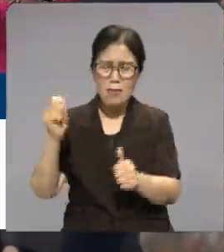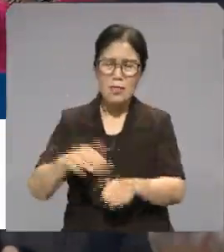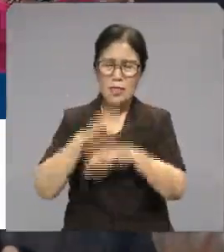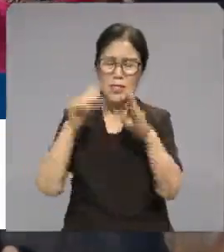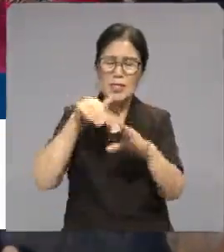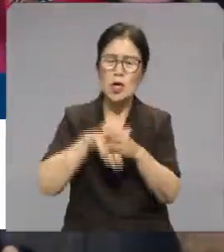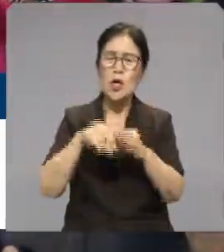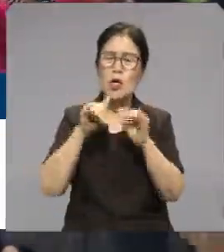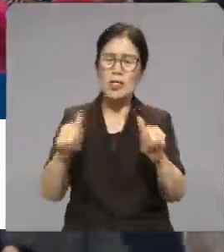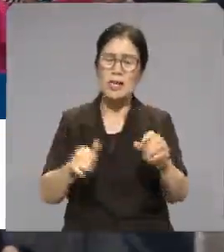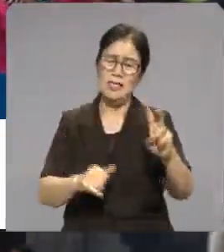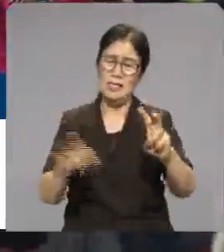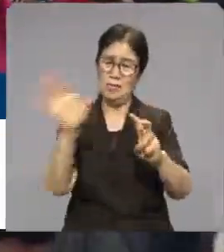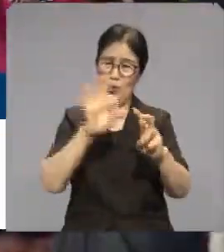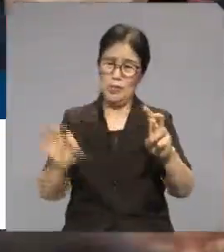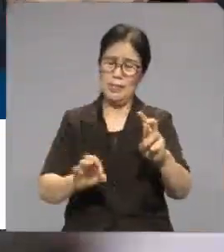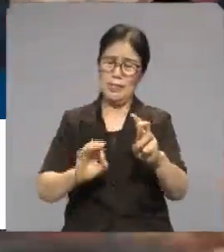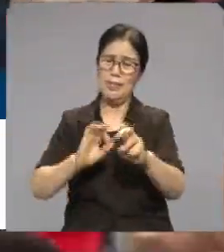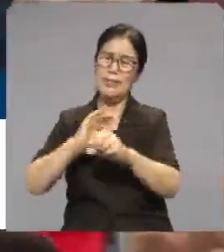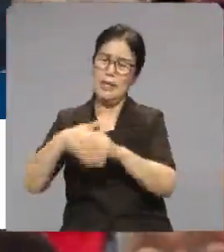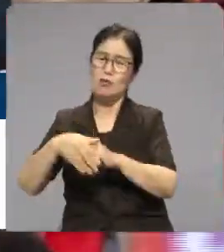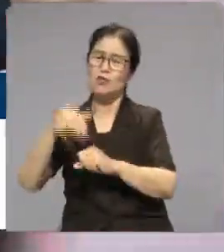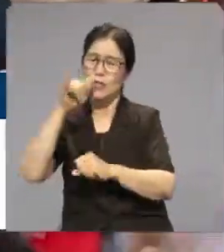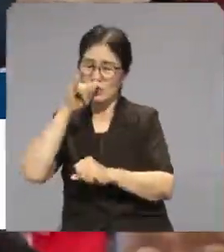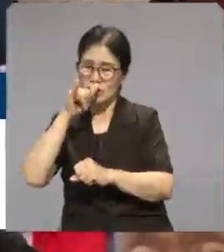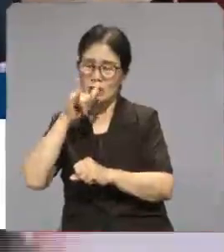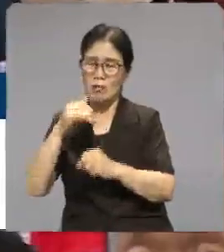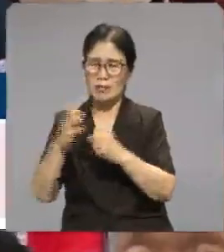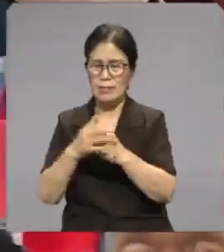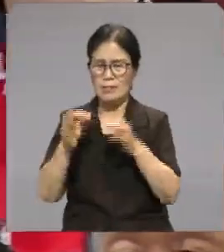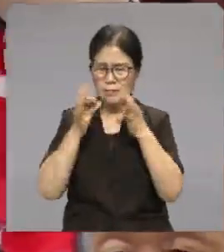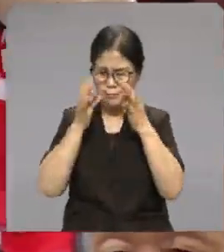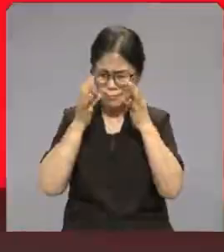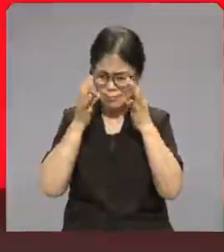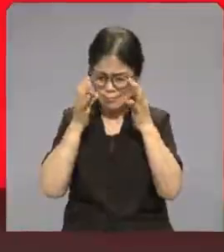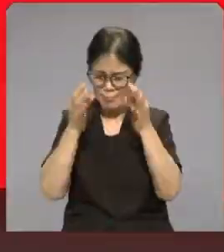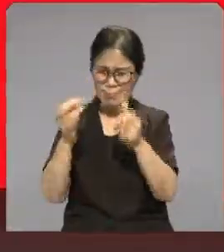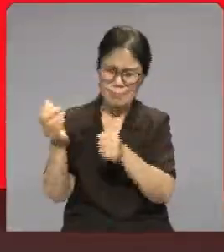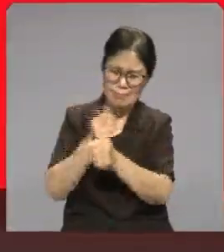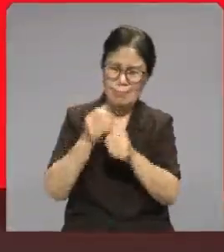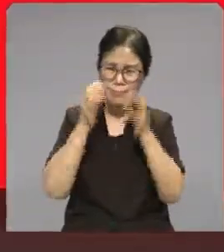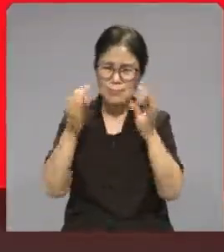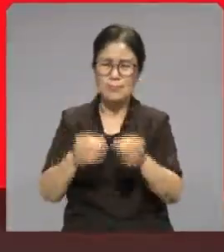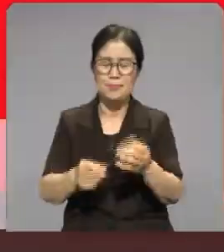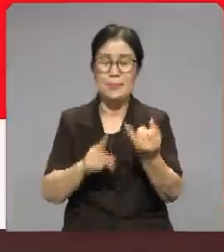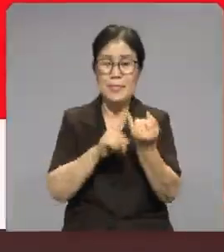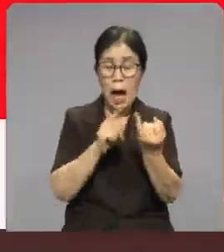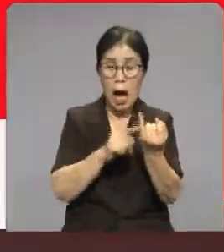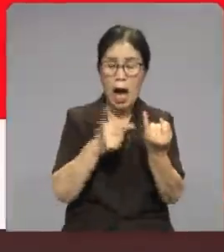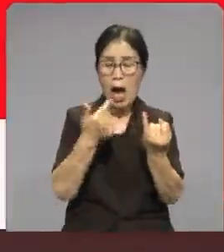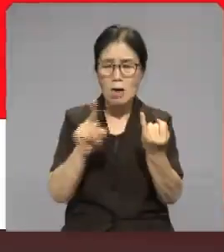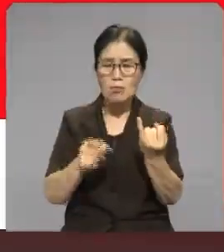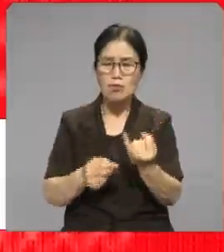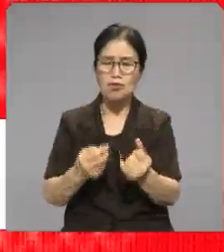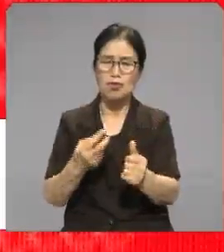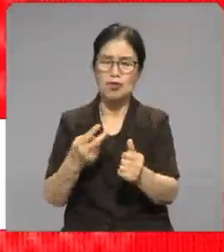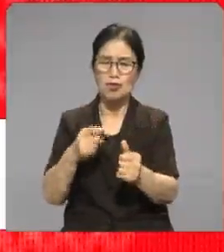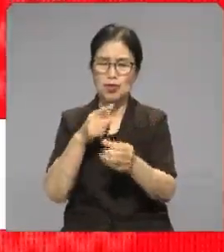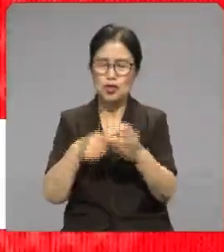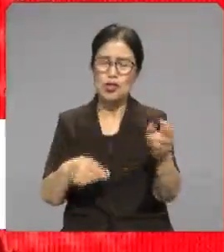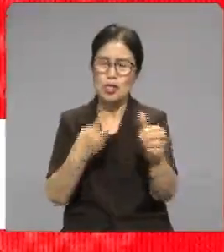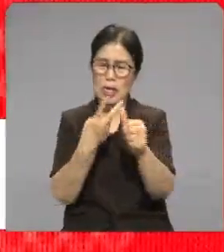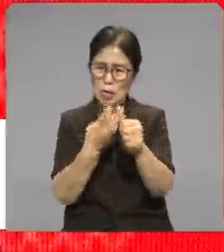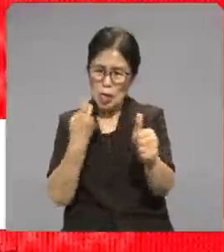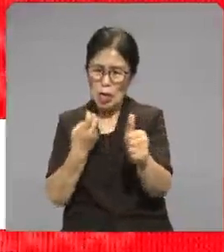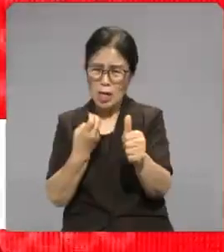선거인단의 20% 이상을 차지하는 TK당 신부찾기에 나섰습니다. 나경원 후보는 윤석열 대통령 탄핵을 앞세운 이재명